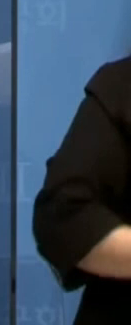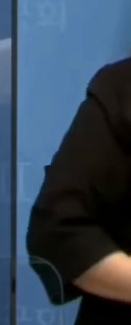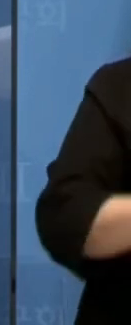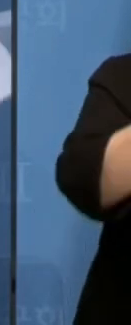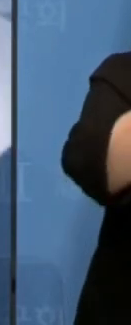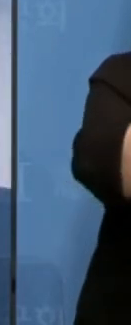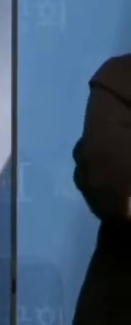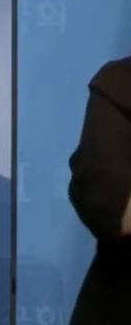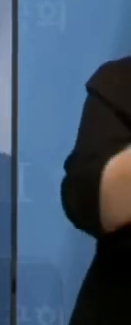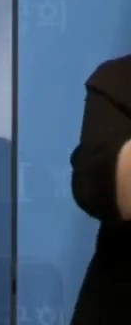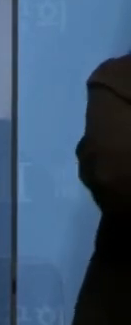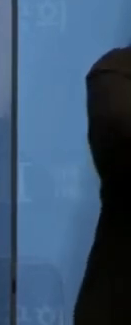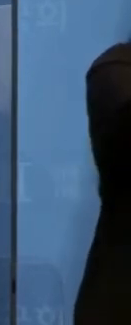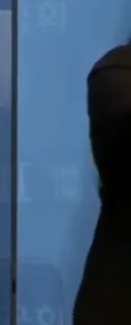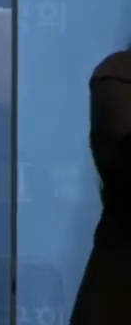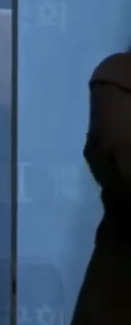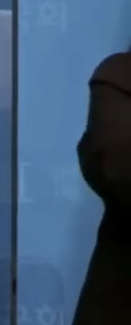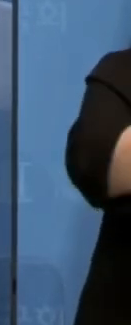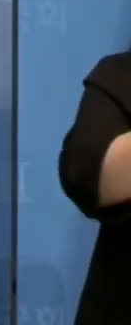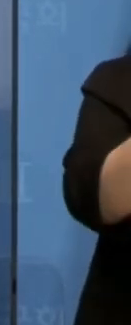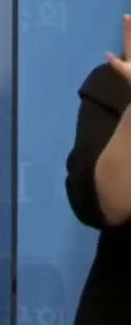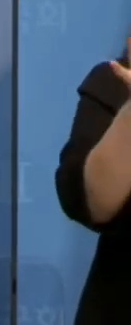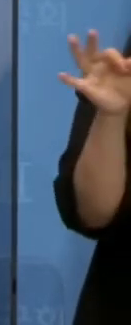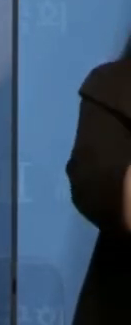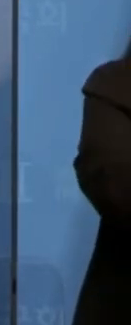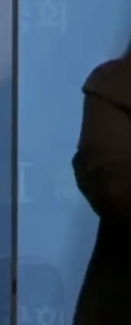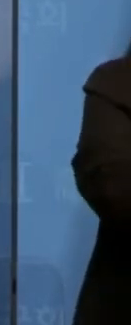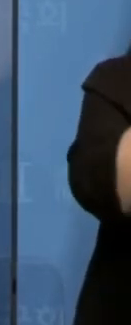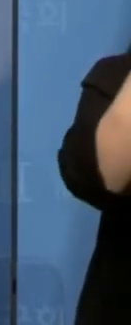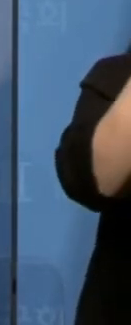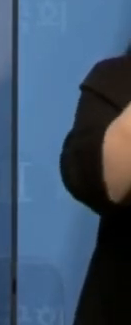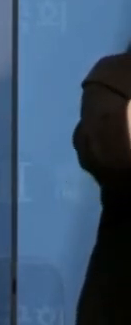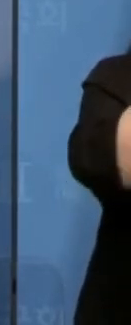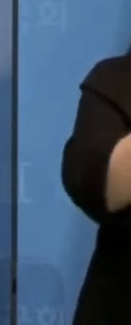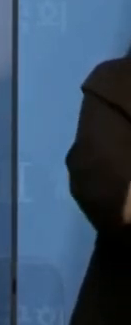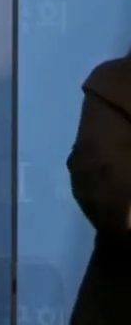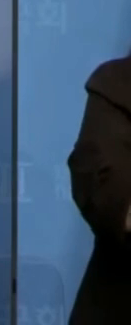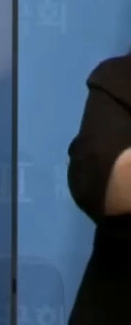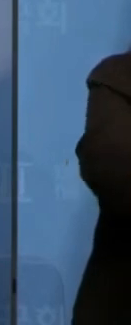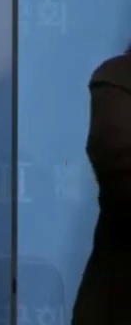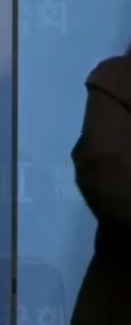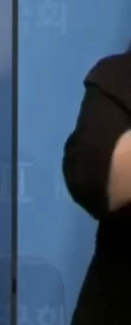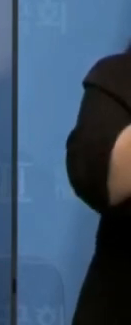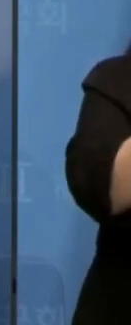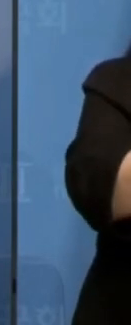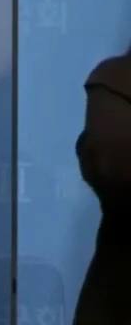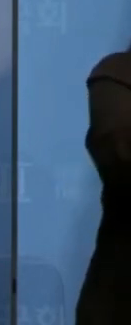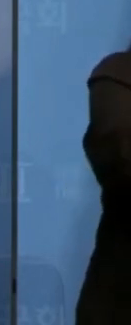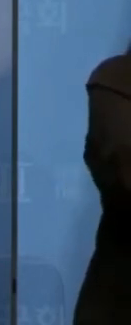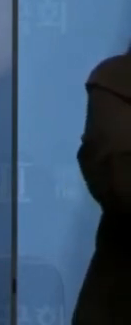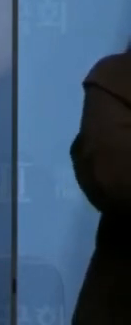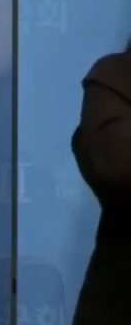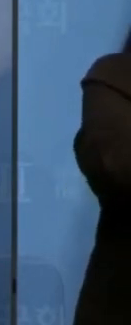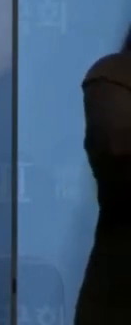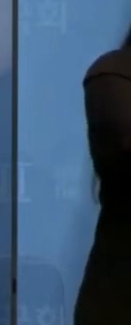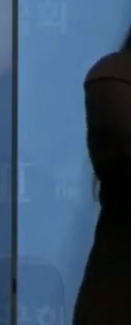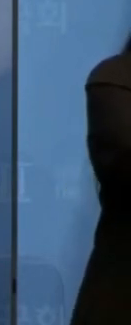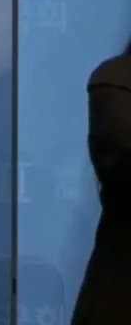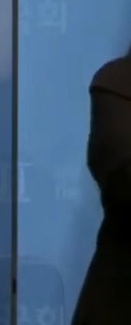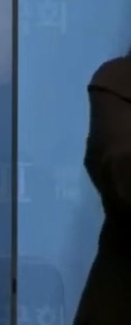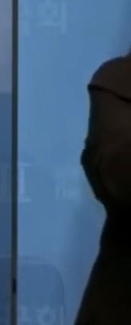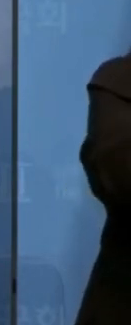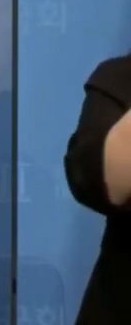이때 가상자산과 법정 통화와의 교환을 예정하고 있는 사업의 경우 특금법상 실명계좌나 ISMS